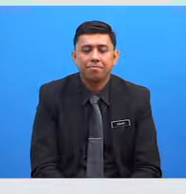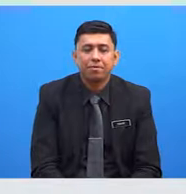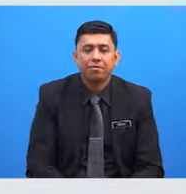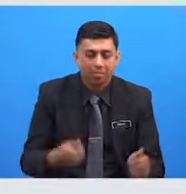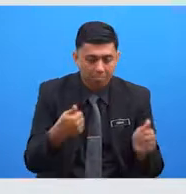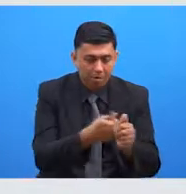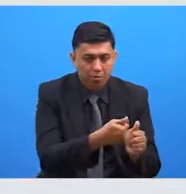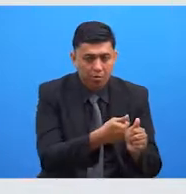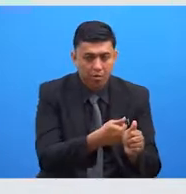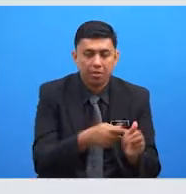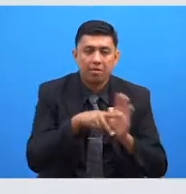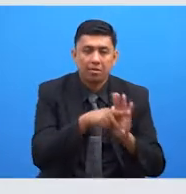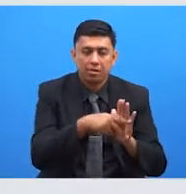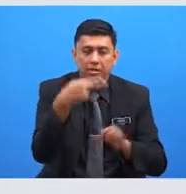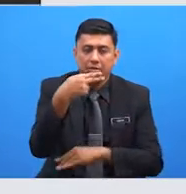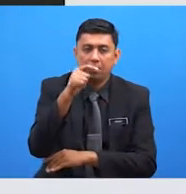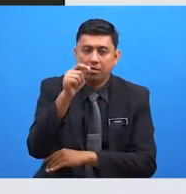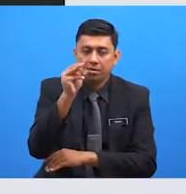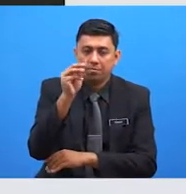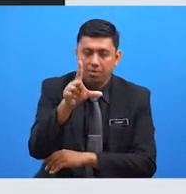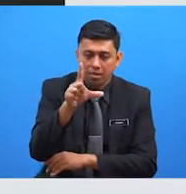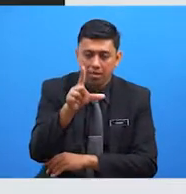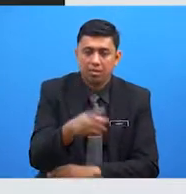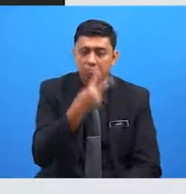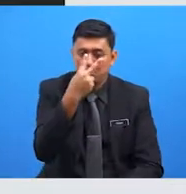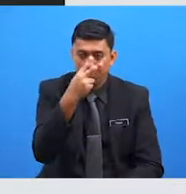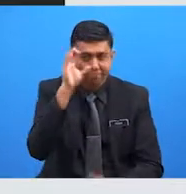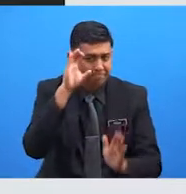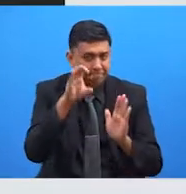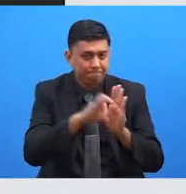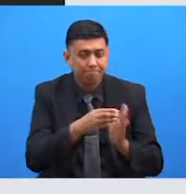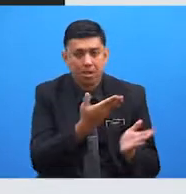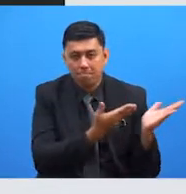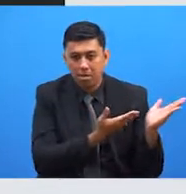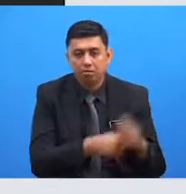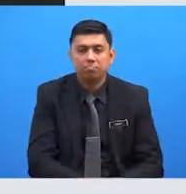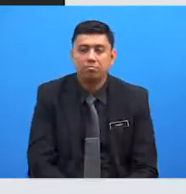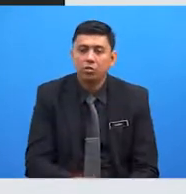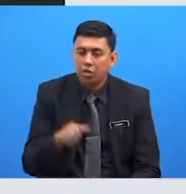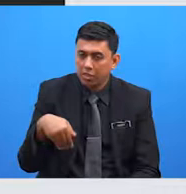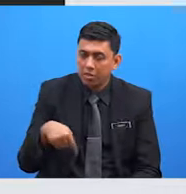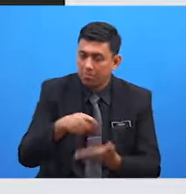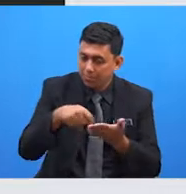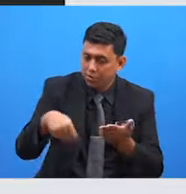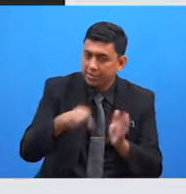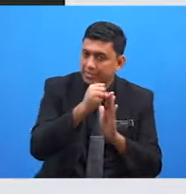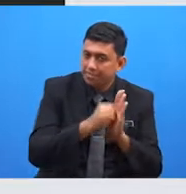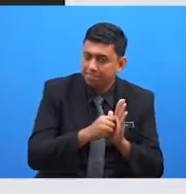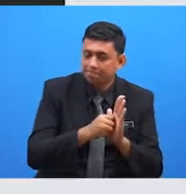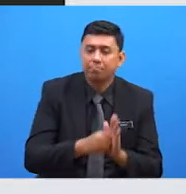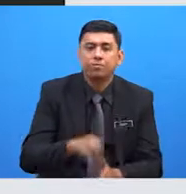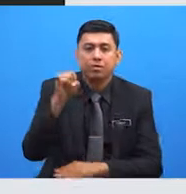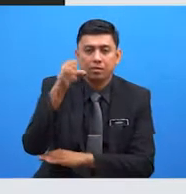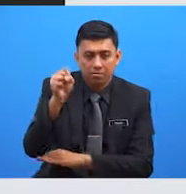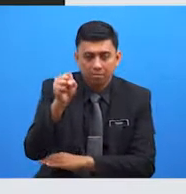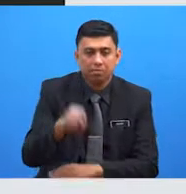Berikut dipaparkan kod HTML bagi halaman ahli.html. Sebelum menulis skrip JavaScript, tulis